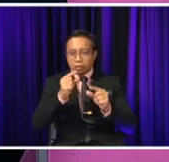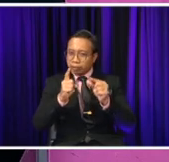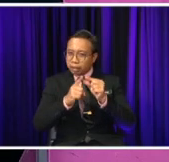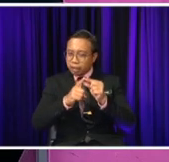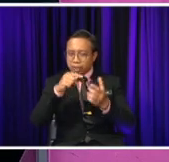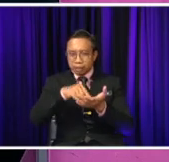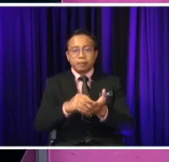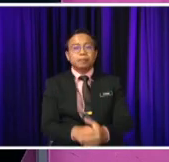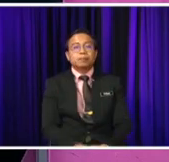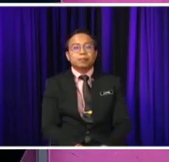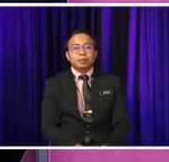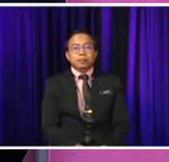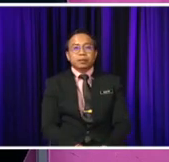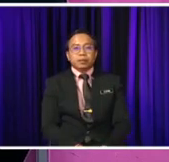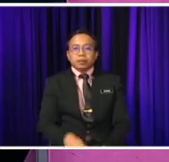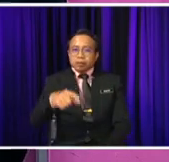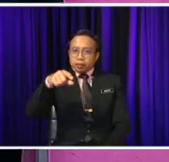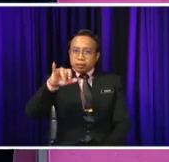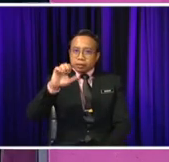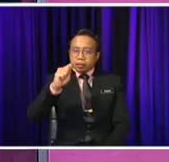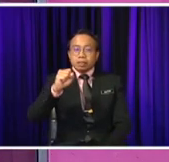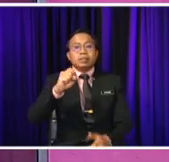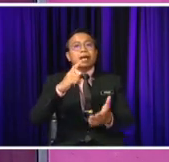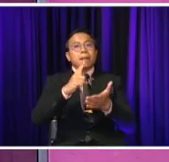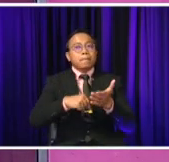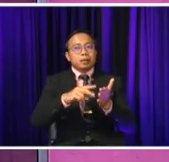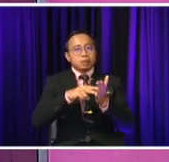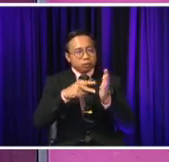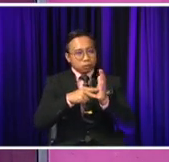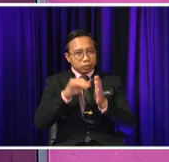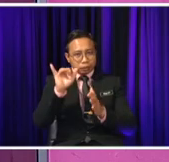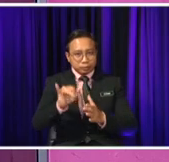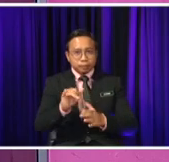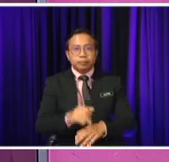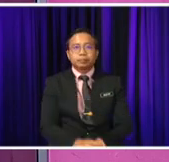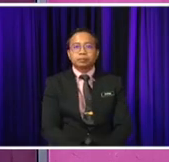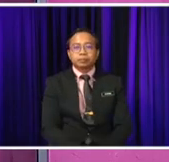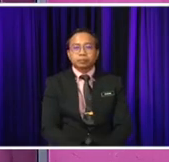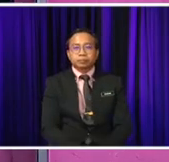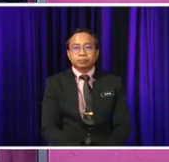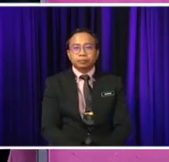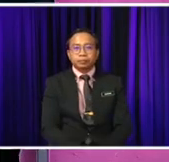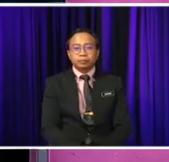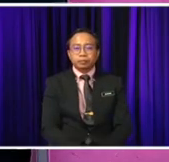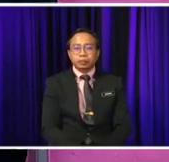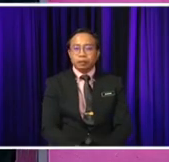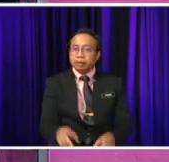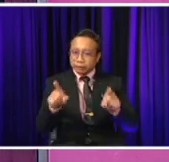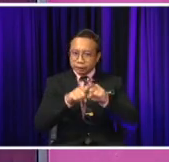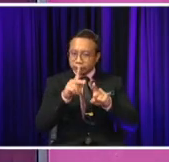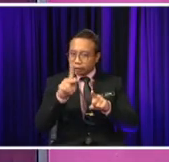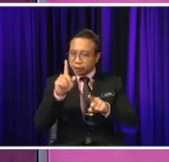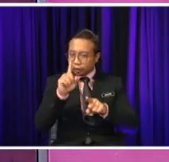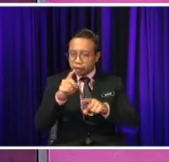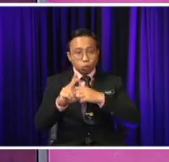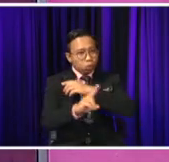qiyas melebihi orang macam itulah masuk Al qiyani Al qiyas ini sebenarnya ini adalah menyamakan sesuatu